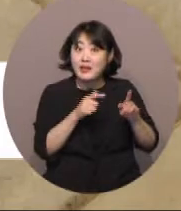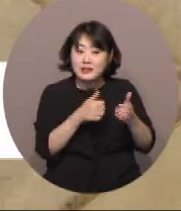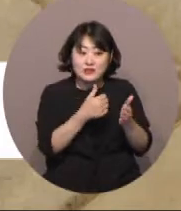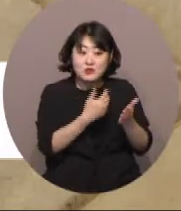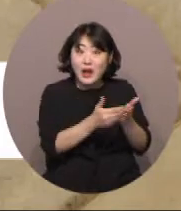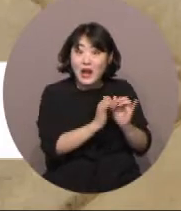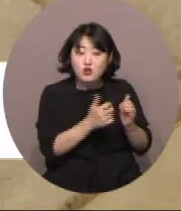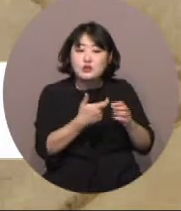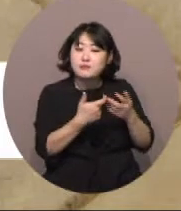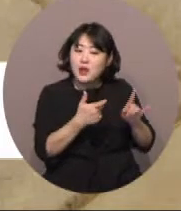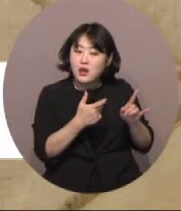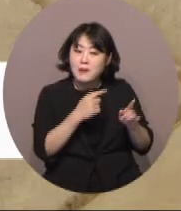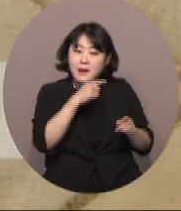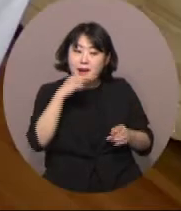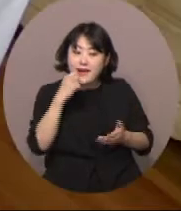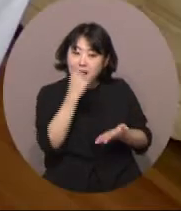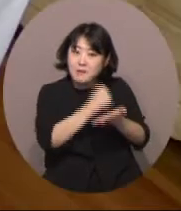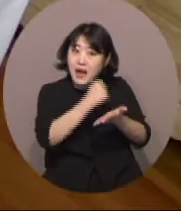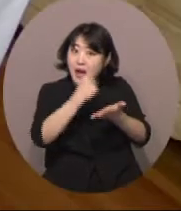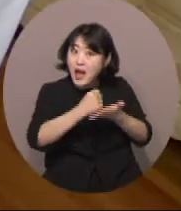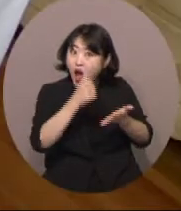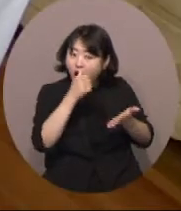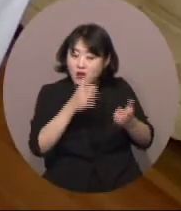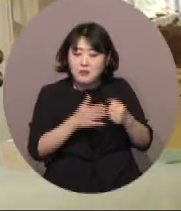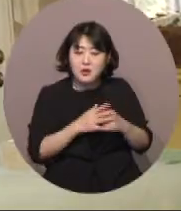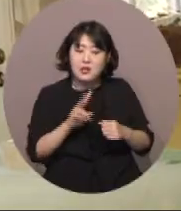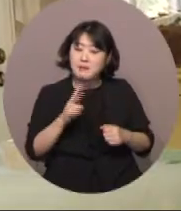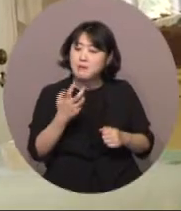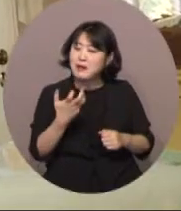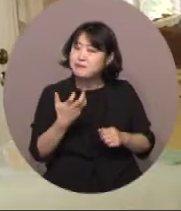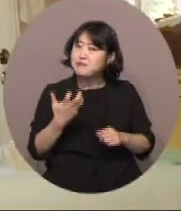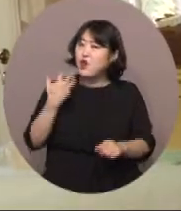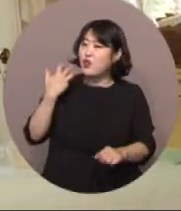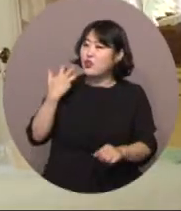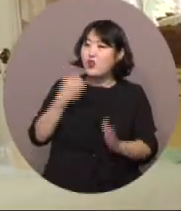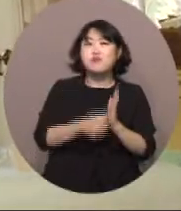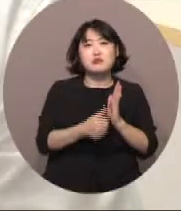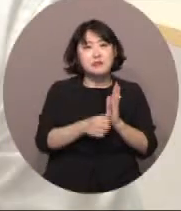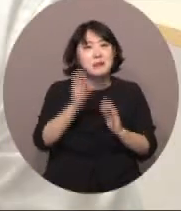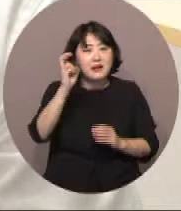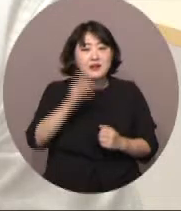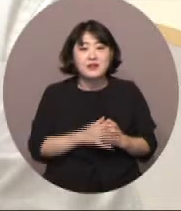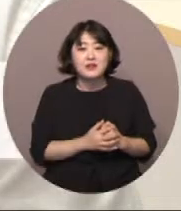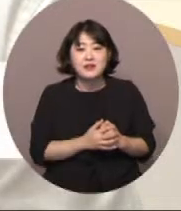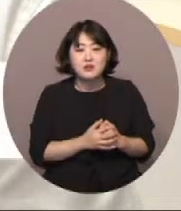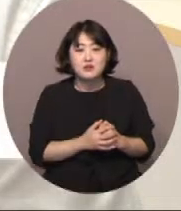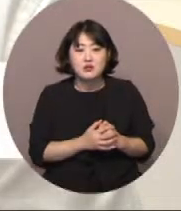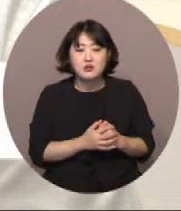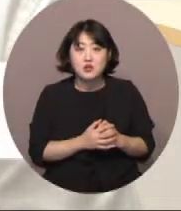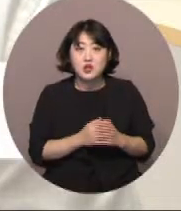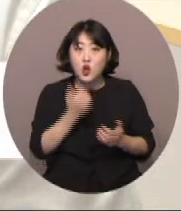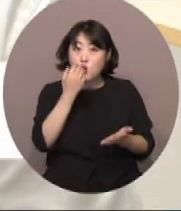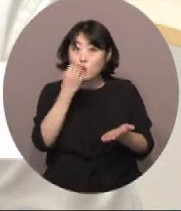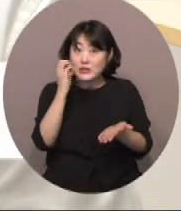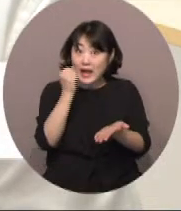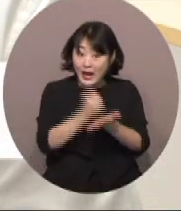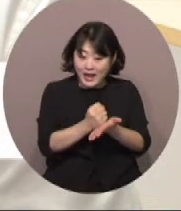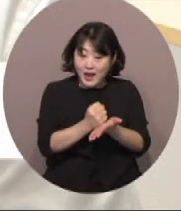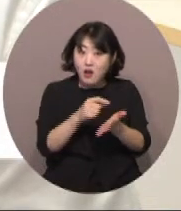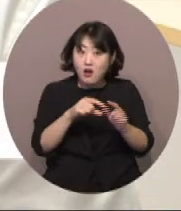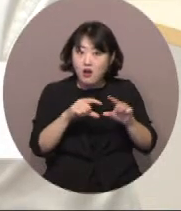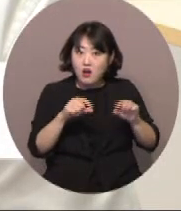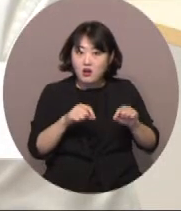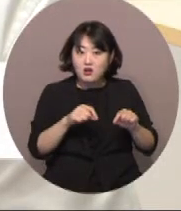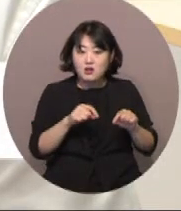2개가 찍힌 것으로 보아 280여 년 전 작품으로 추정됩니다. 낙관의 형태로 봤을 때, 겸재